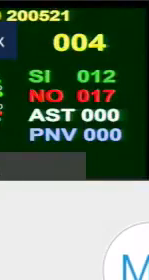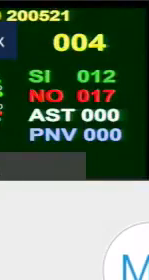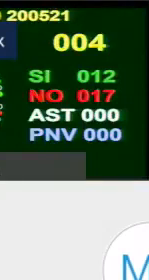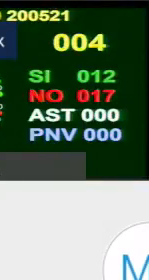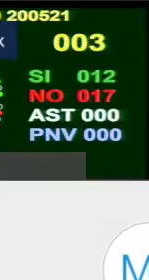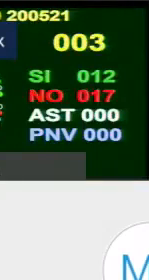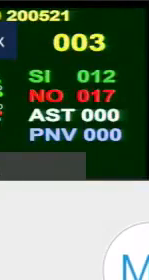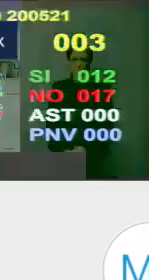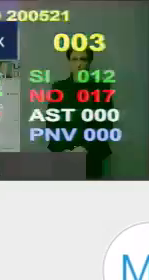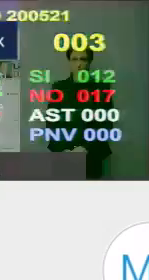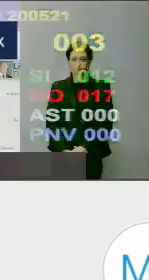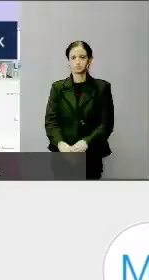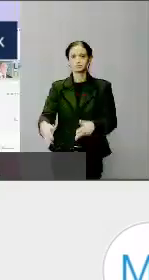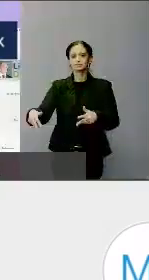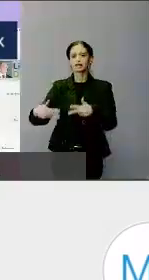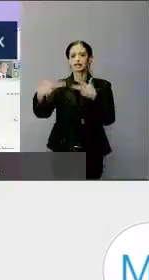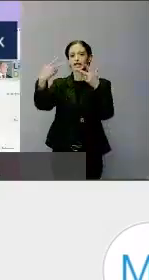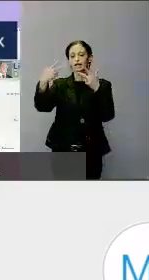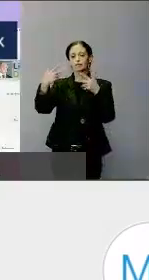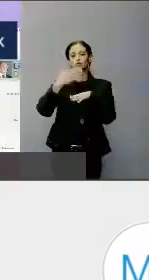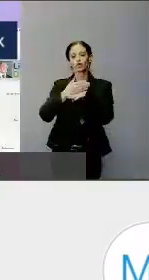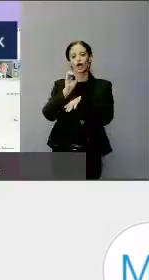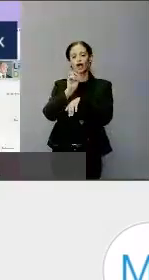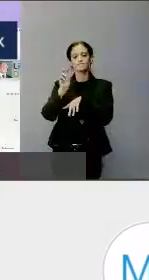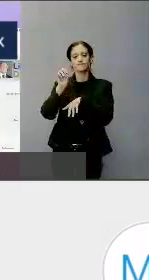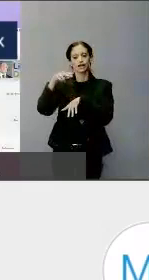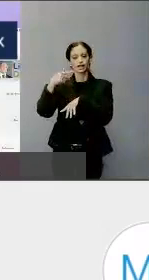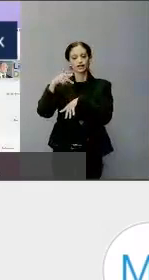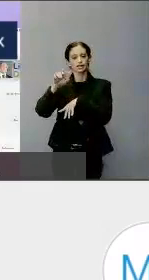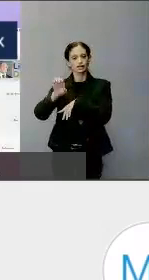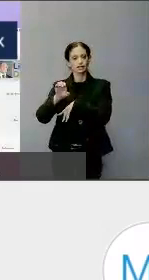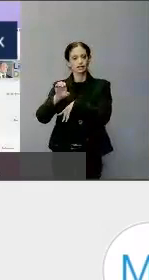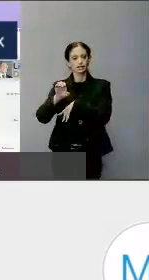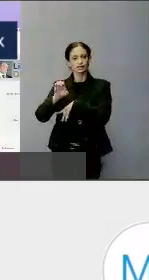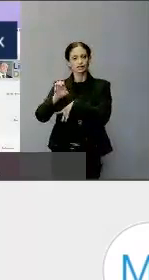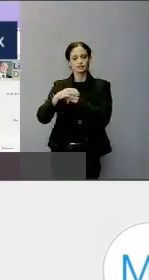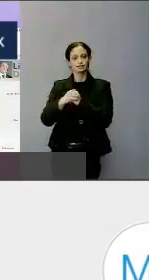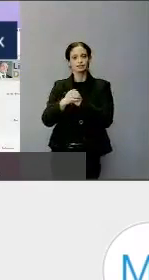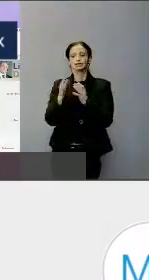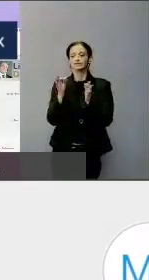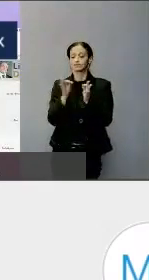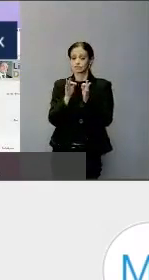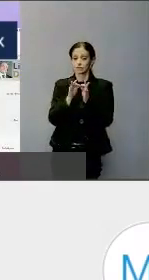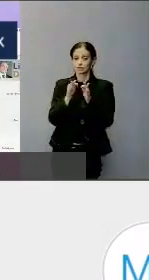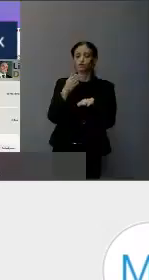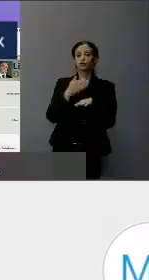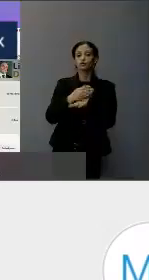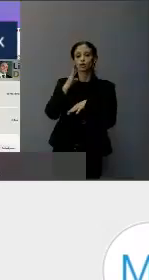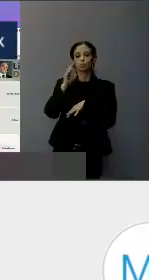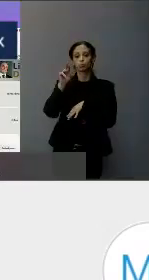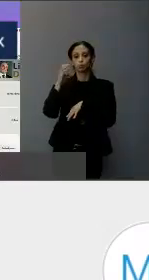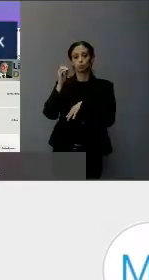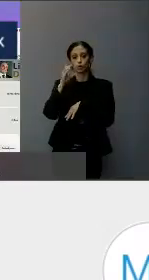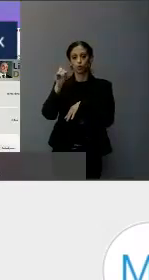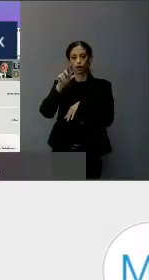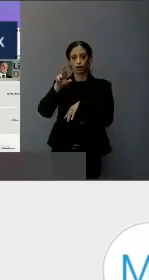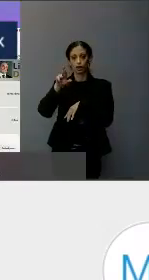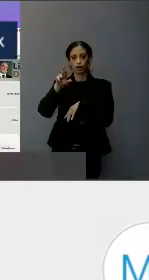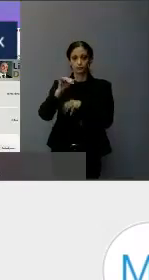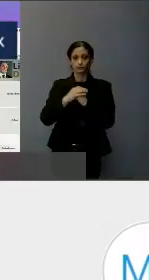allora da remoto su 220 consigliera 20 consigliera bruccoleri